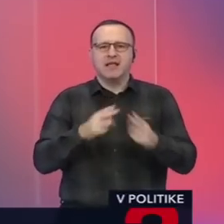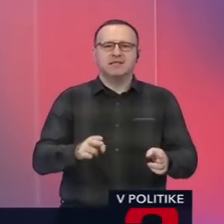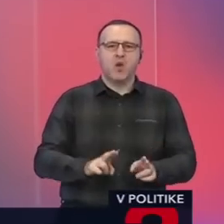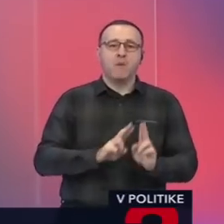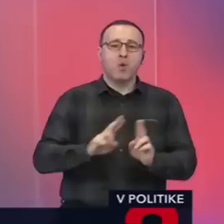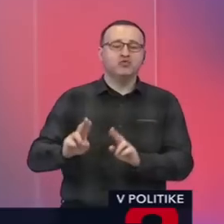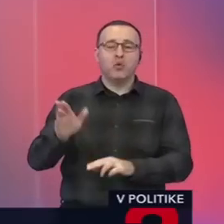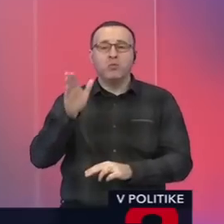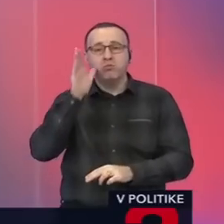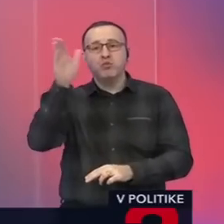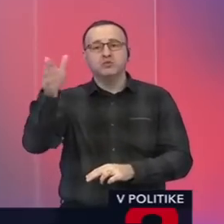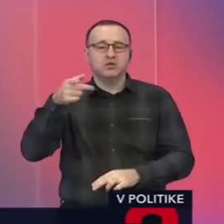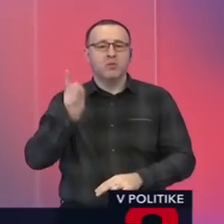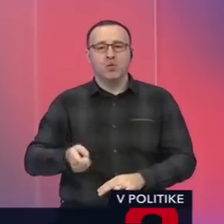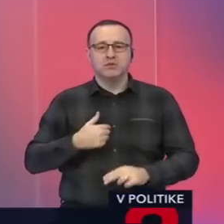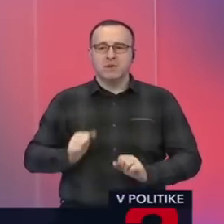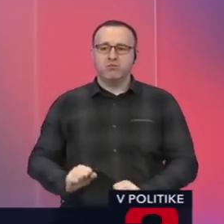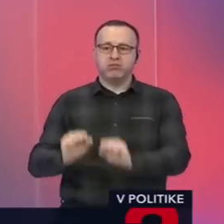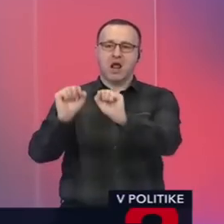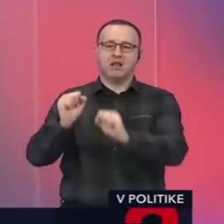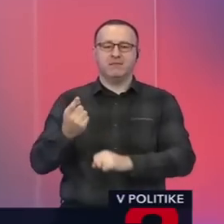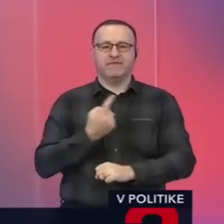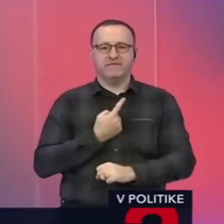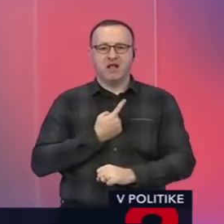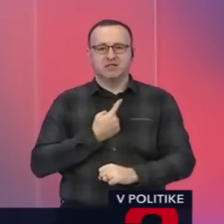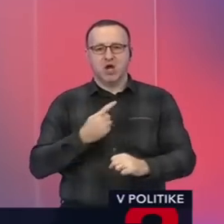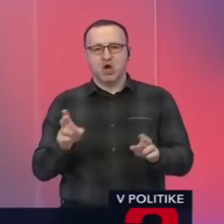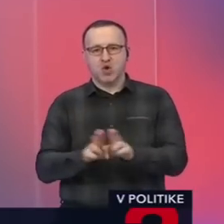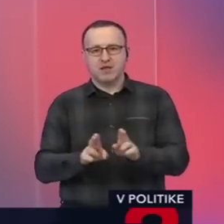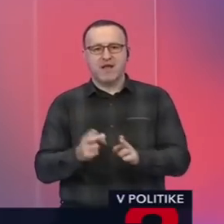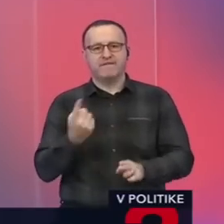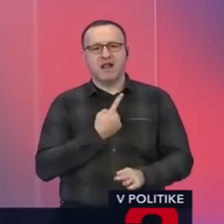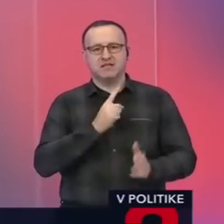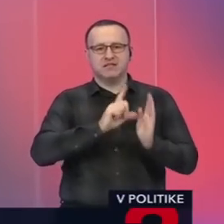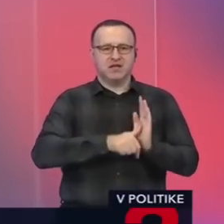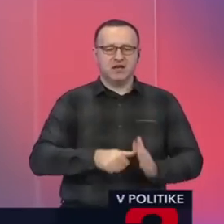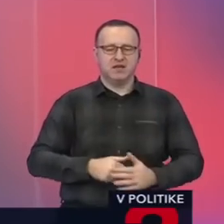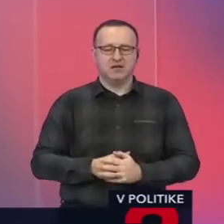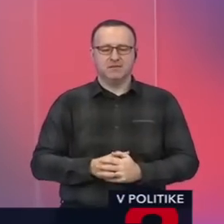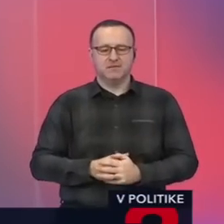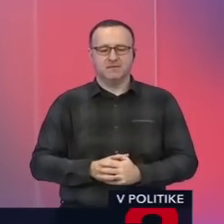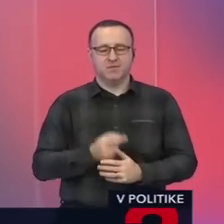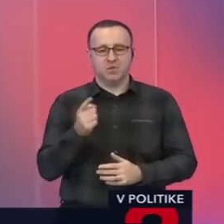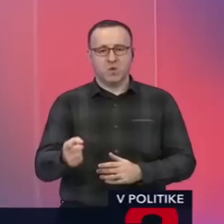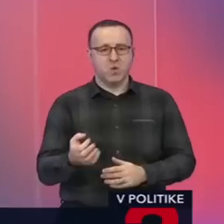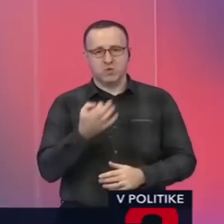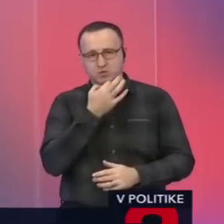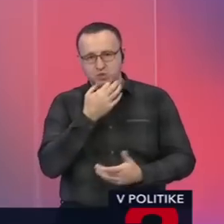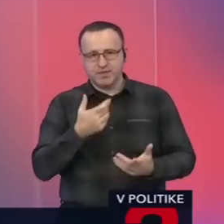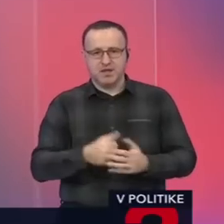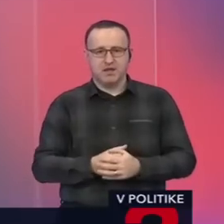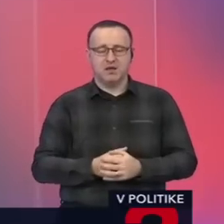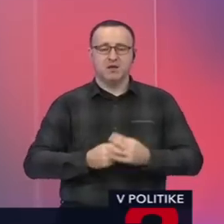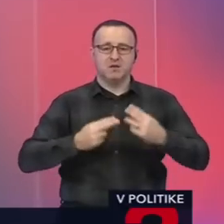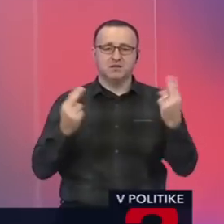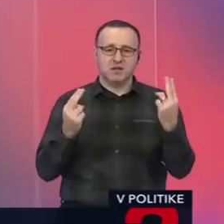niekedy v budúcnosti by museli brániť svoju vlastnú rodinu a svoju vlastnú vlasť. Čiže je to smutné. A je to samozrejme